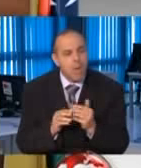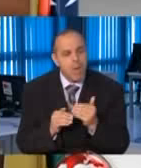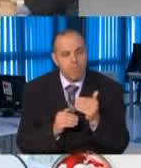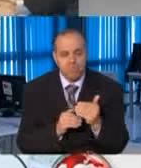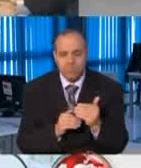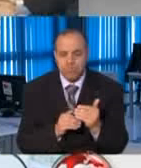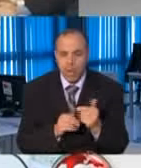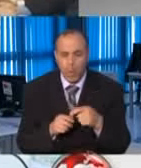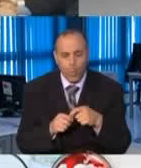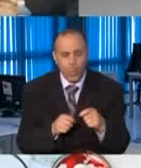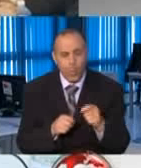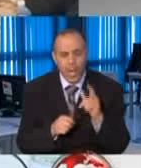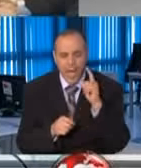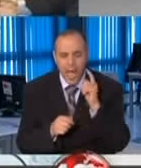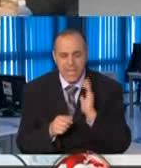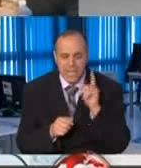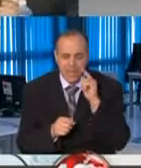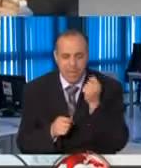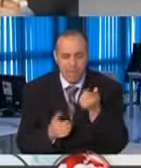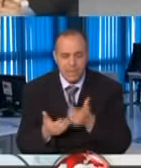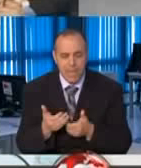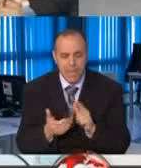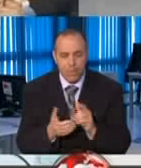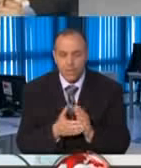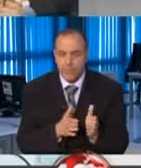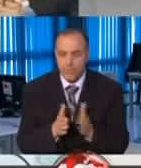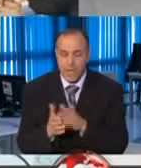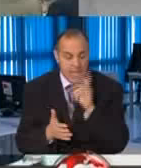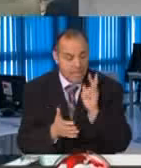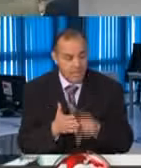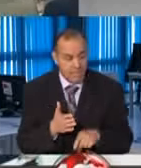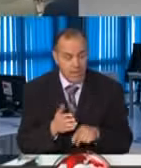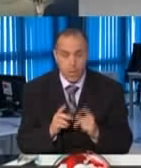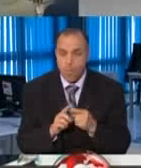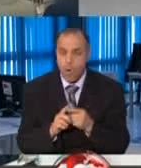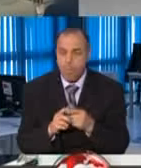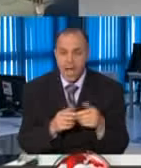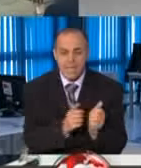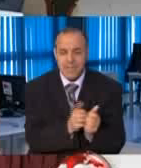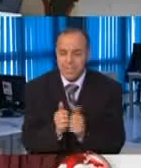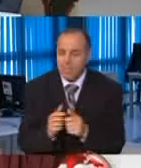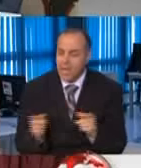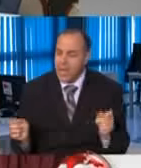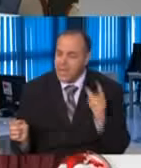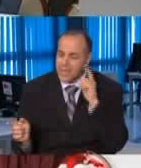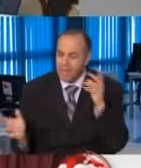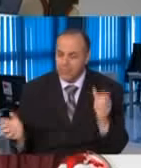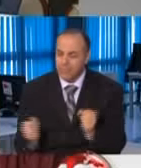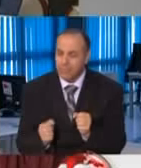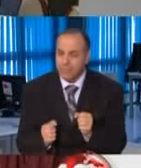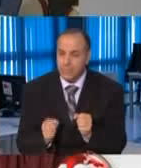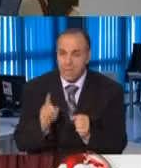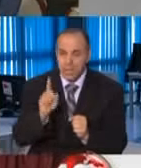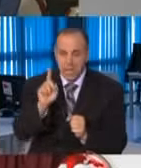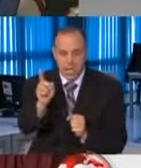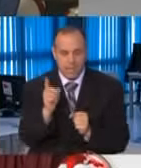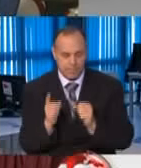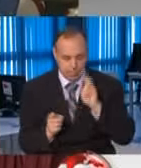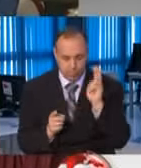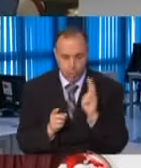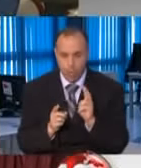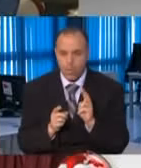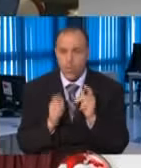تبقى فترة طويلة. اتفاق وعلى أهميته بين الفرقاء الليبيين، فإنه لا يعد حسب